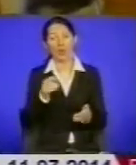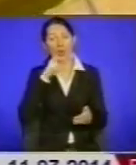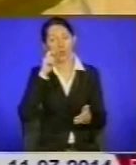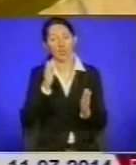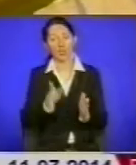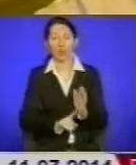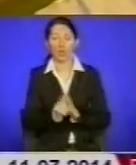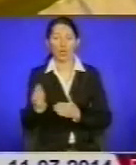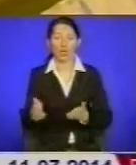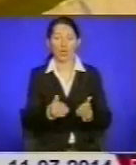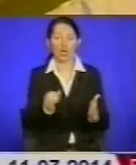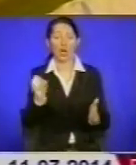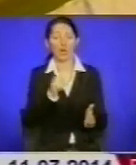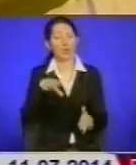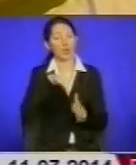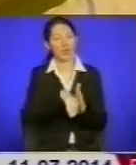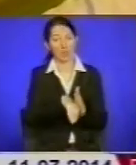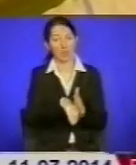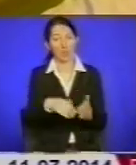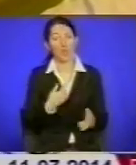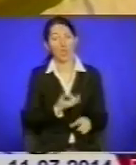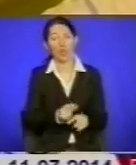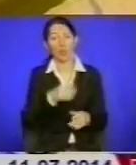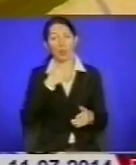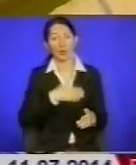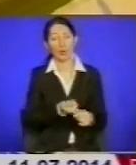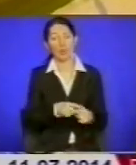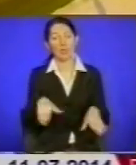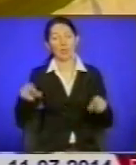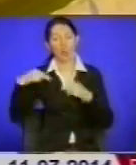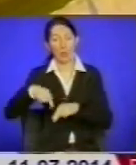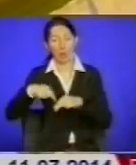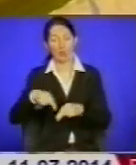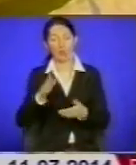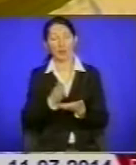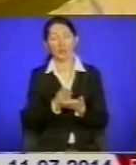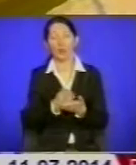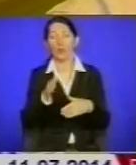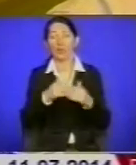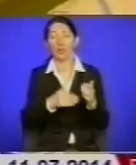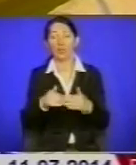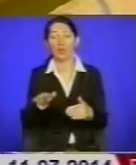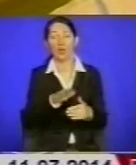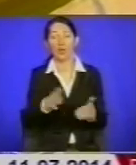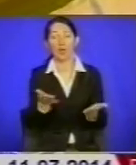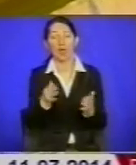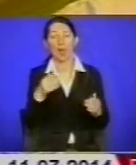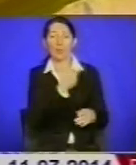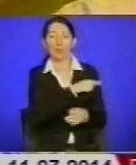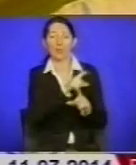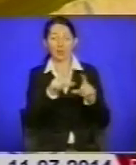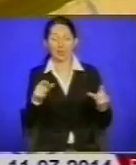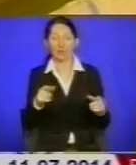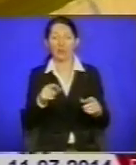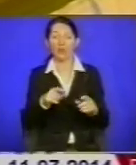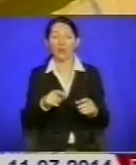євроінтеграції. Мені дуже приємно, що ця співпраця заходить в практичну площину, де медичні заклади починають